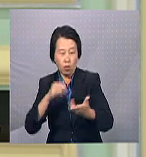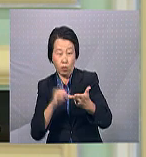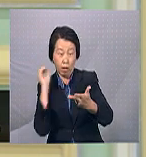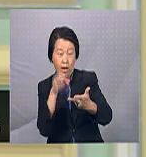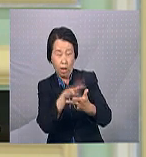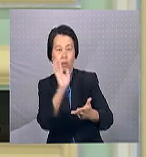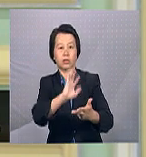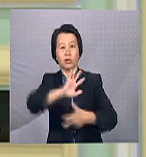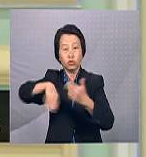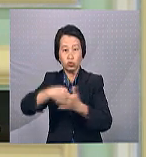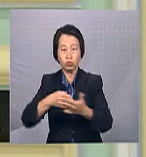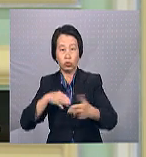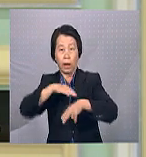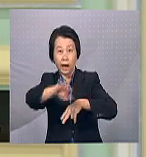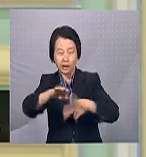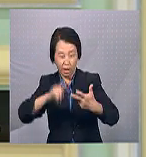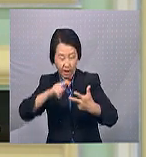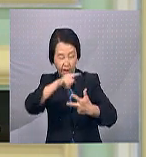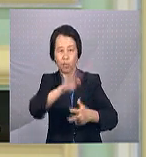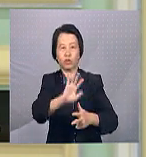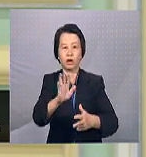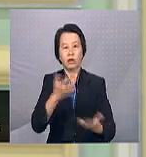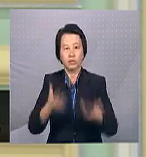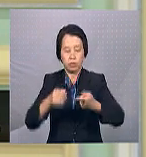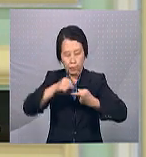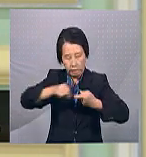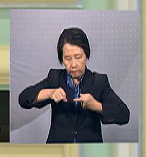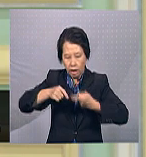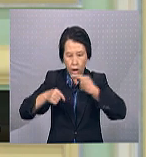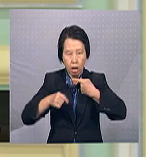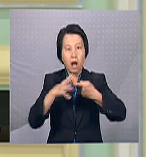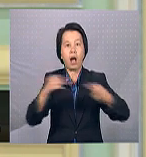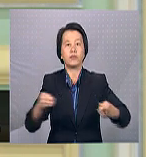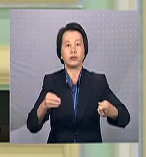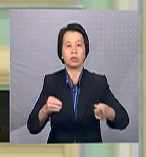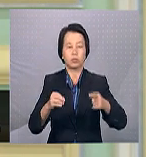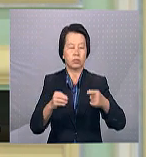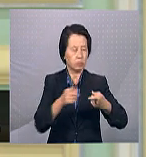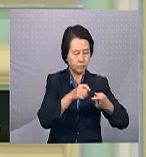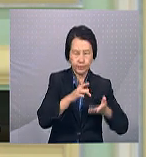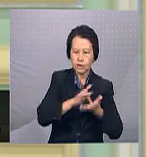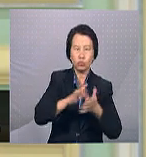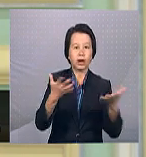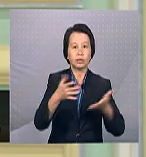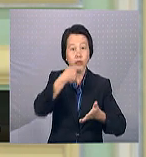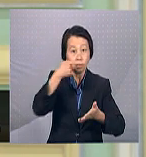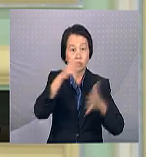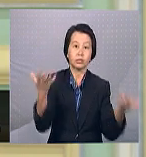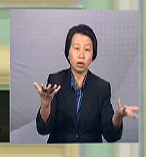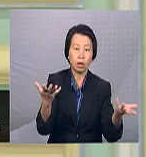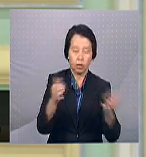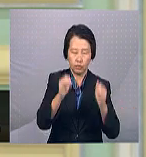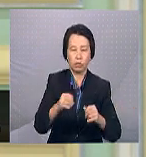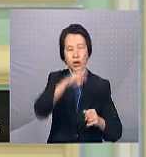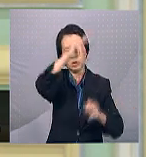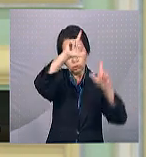mereka, keperluannya berbeza-beza. Mungkin ubat gigi dah habis, jadi mereka boleh minta bantuan daripada